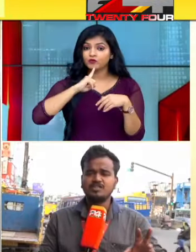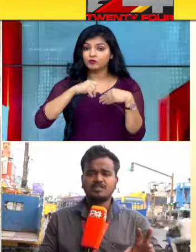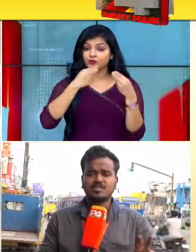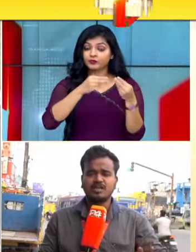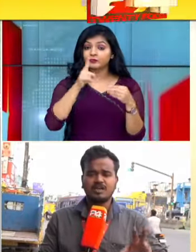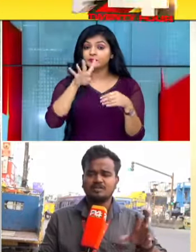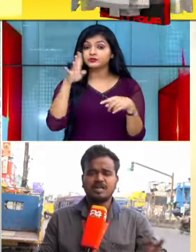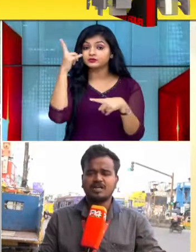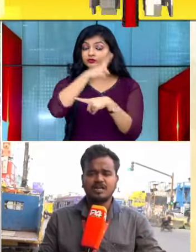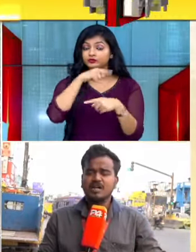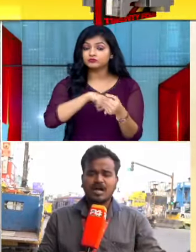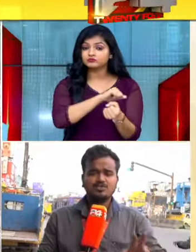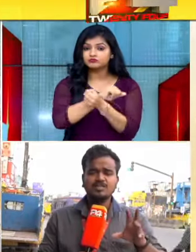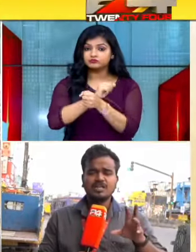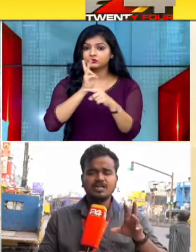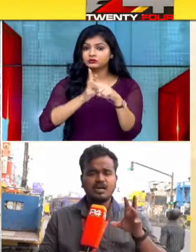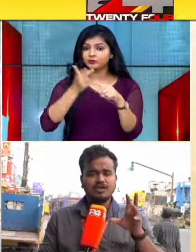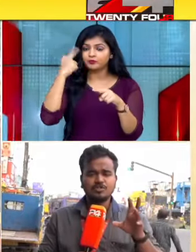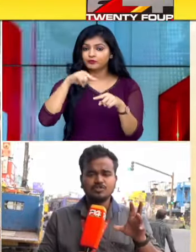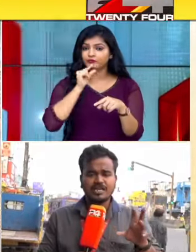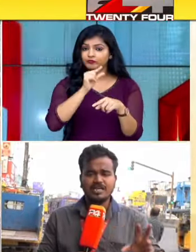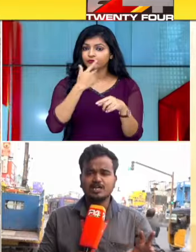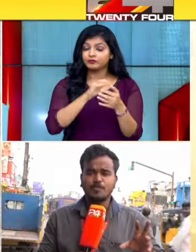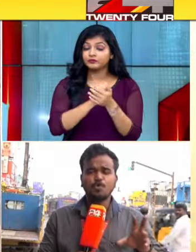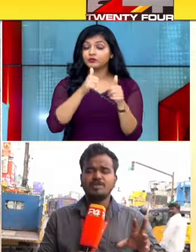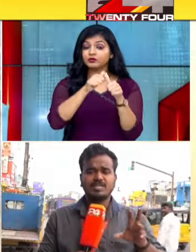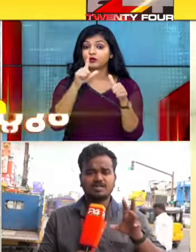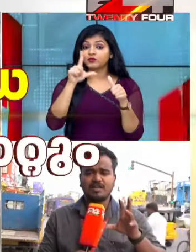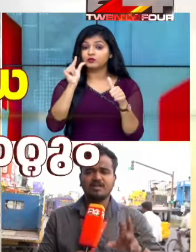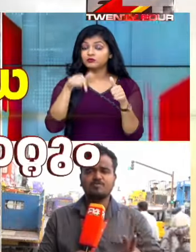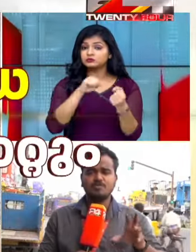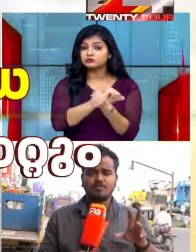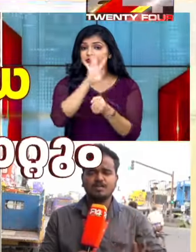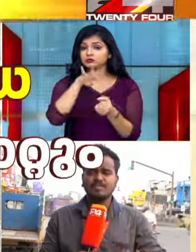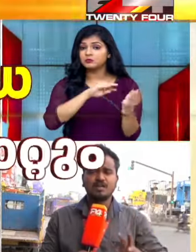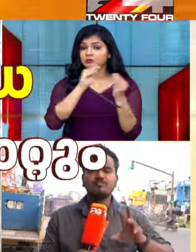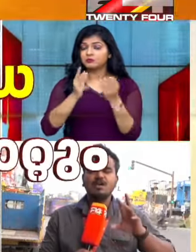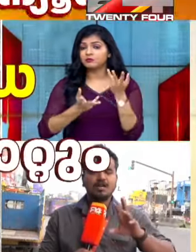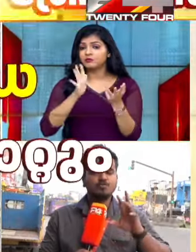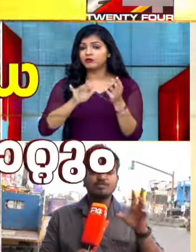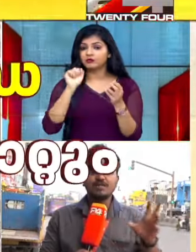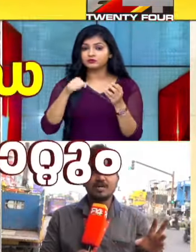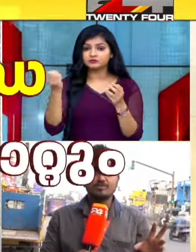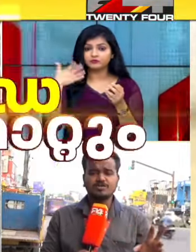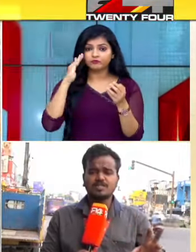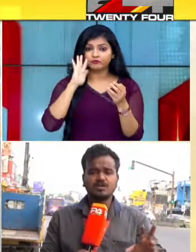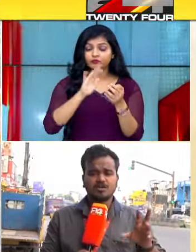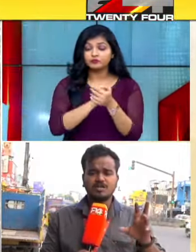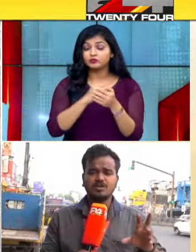വന്നിരുന്നത് 14 ദിവസത്തെ റിമാൻഡാണ്. അതുകൊണ്ട് തന്നെ അല്ലു അർജുൻ ജയിലിലേക്ക് പോകും എന്നാണ് നിലവിൽ ലഭിക്കുന്ന വിവരം. എന്തായാലും